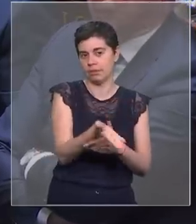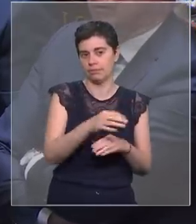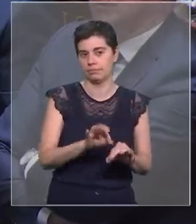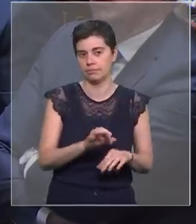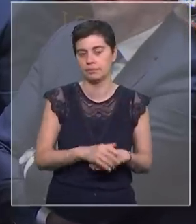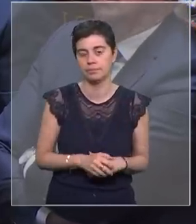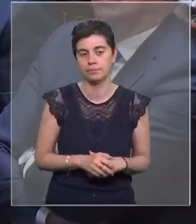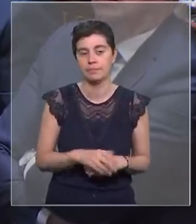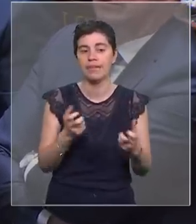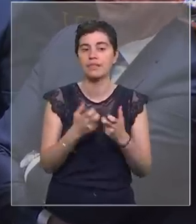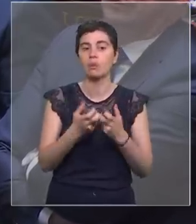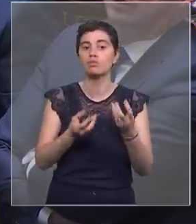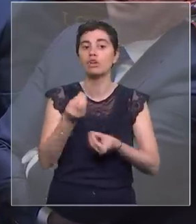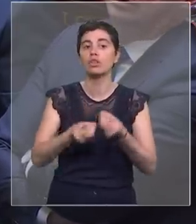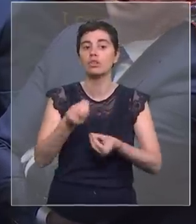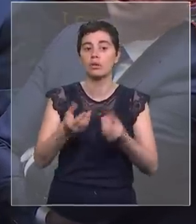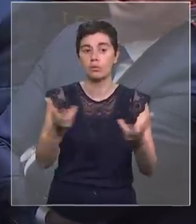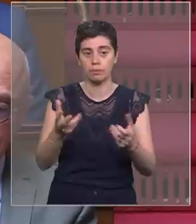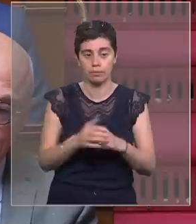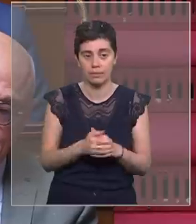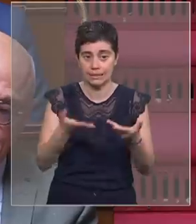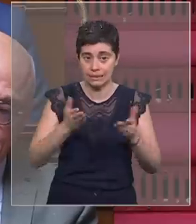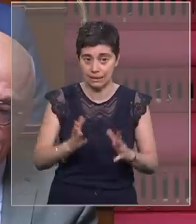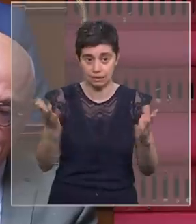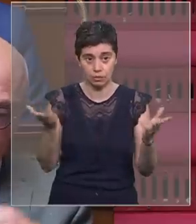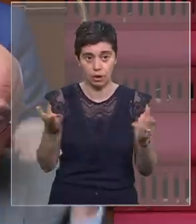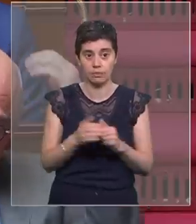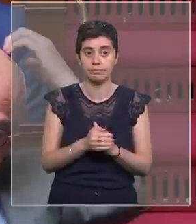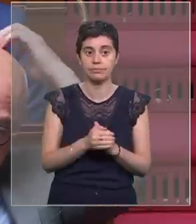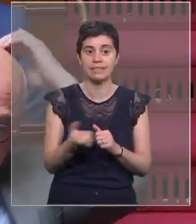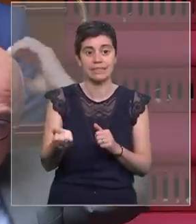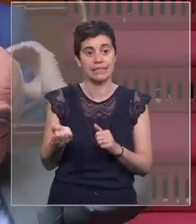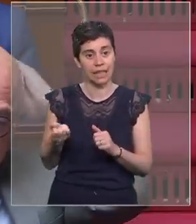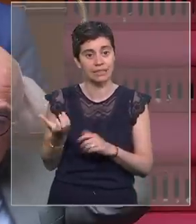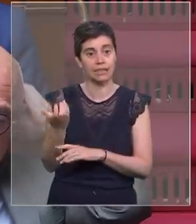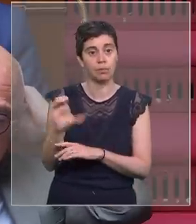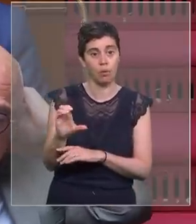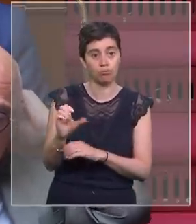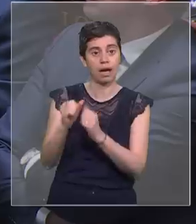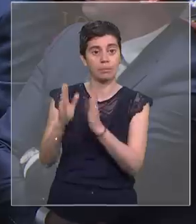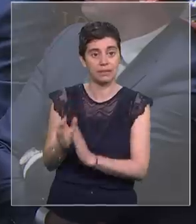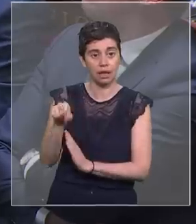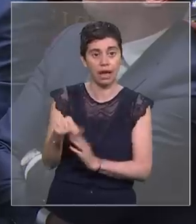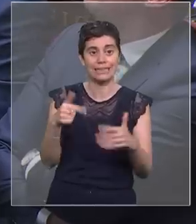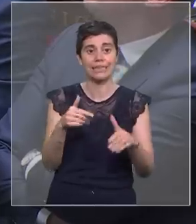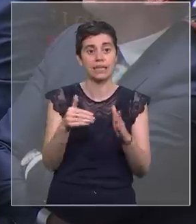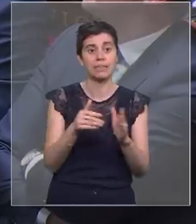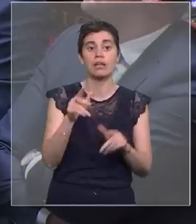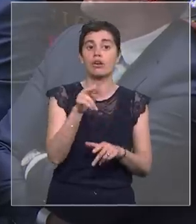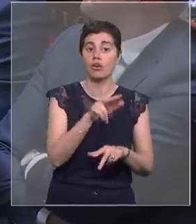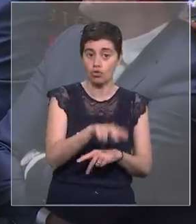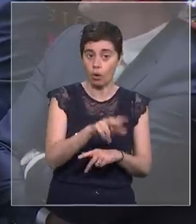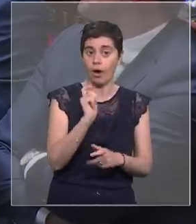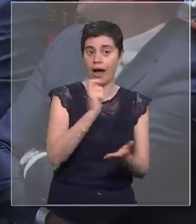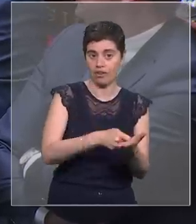Quelques exemples. Nous avons décidé de permettre à la Caisse des dépôts Habitat d'acheter 17 000 logements et de